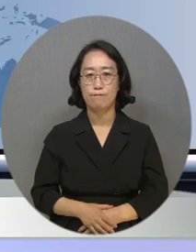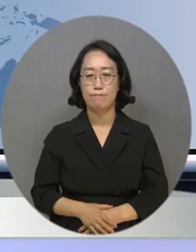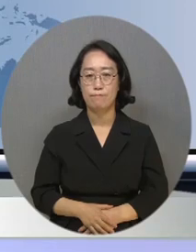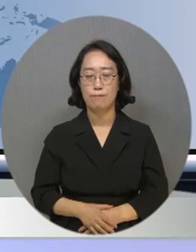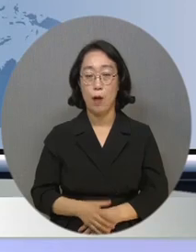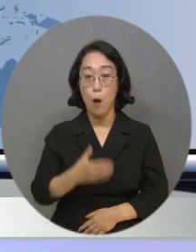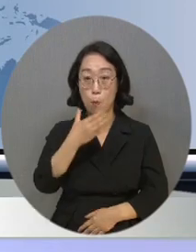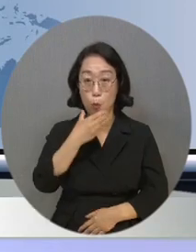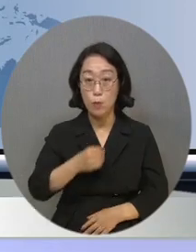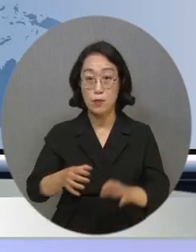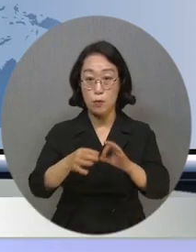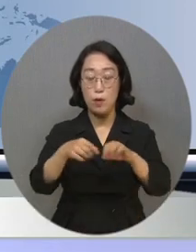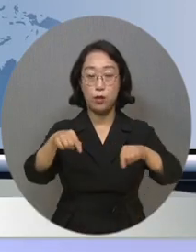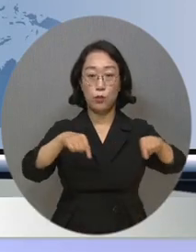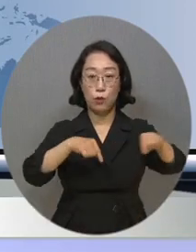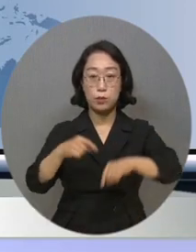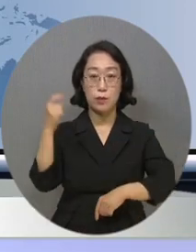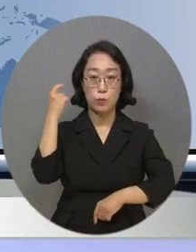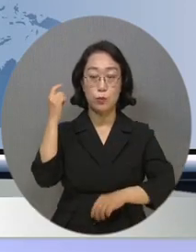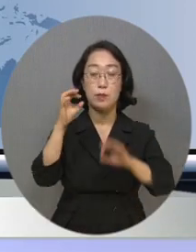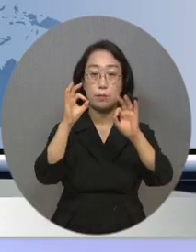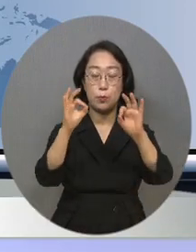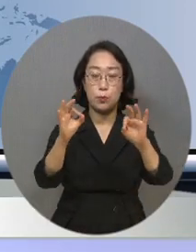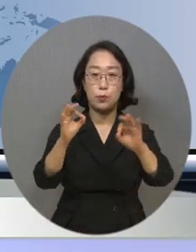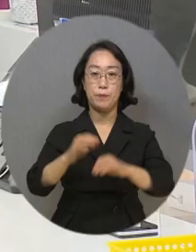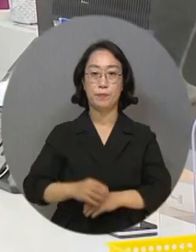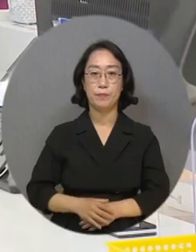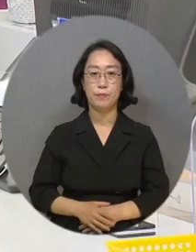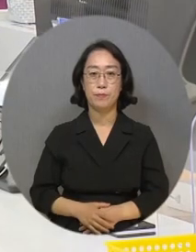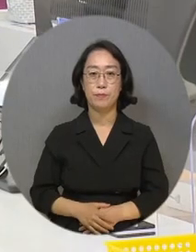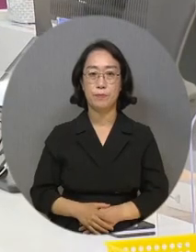이어서 복직의 정책 소식 만나보겠습니다